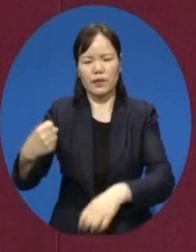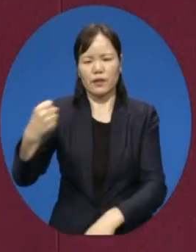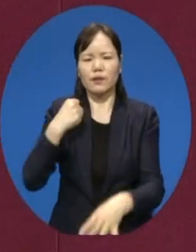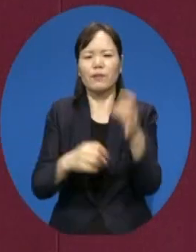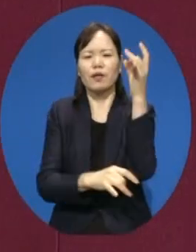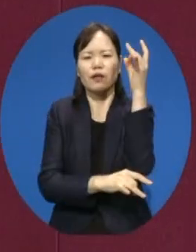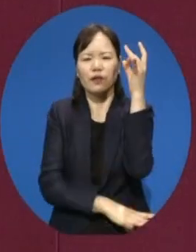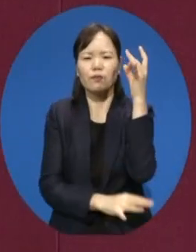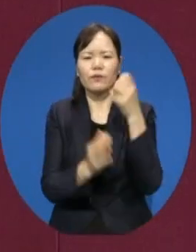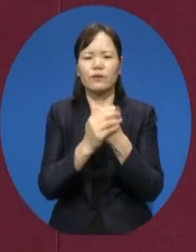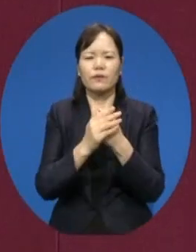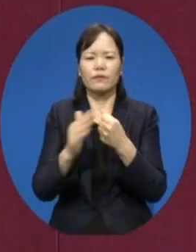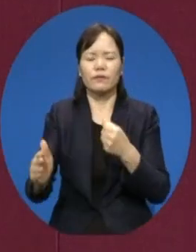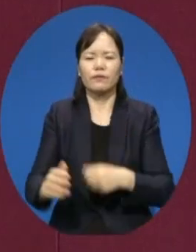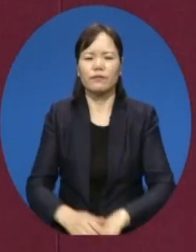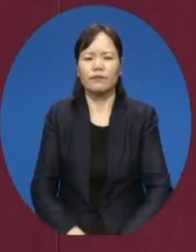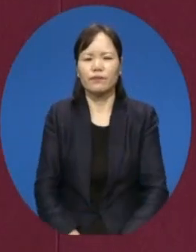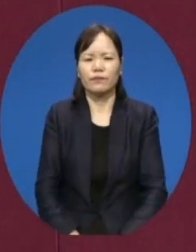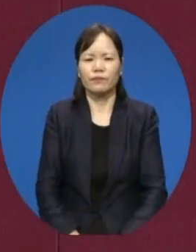원천이기 때문입니다.